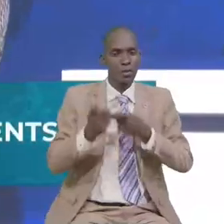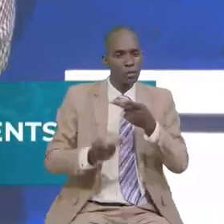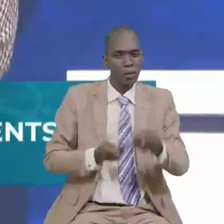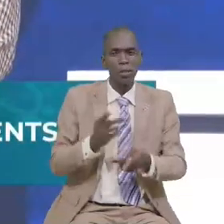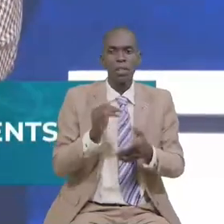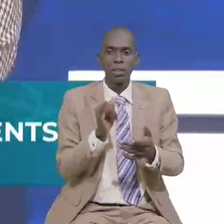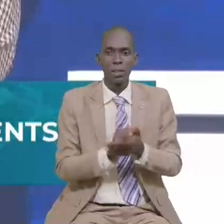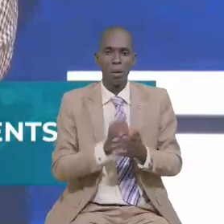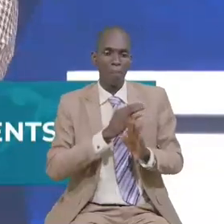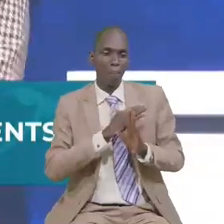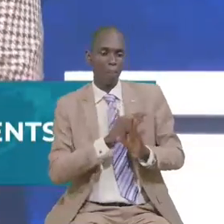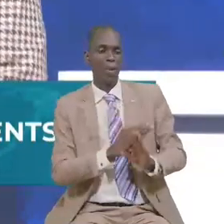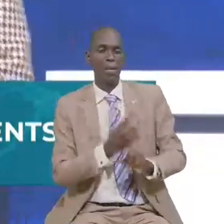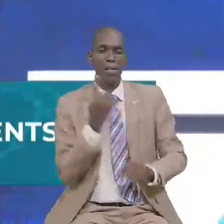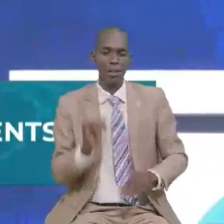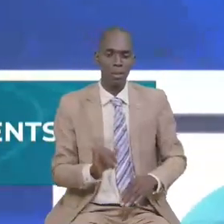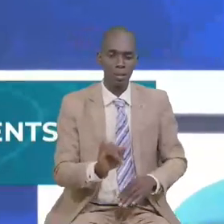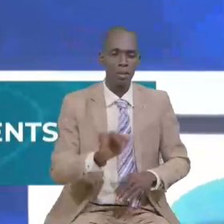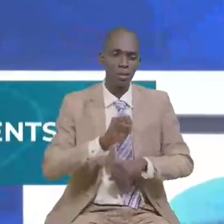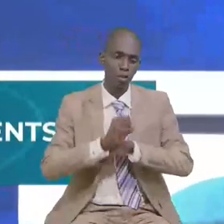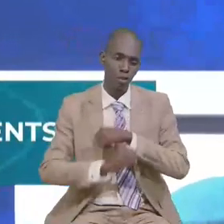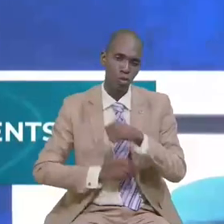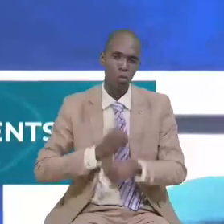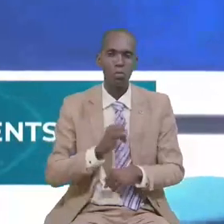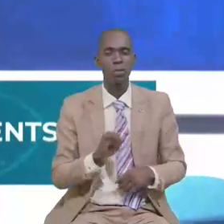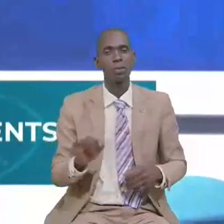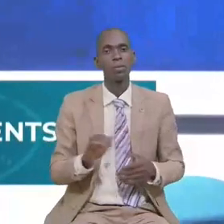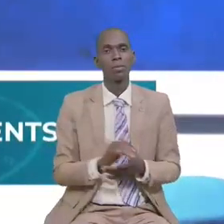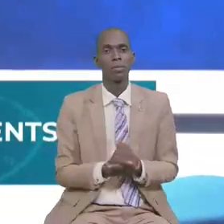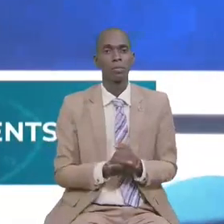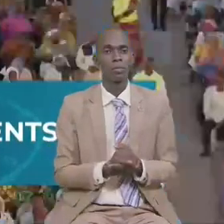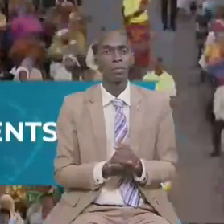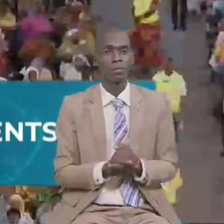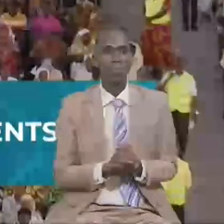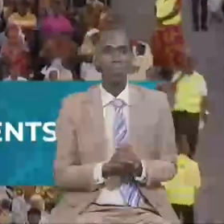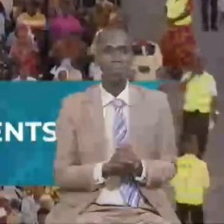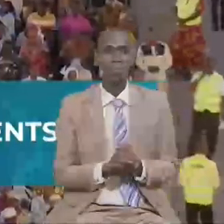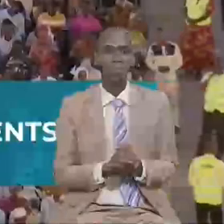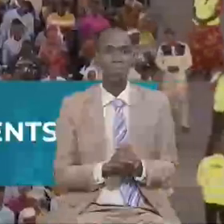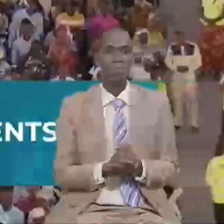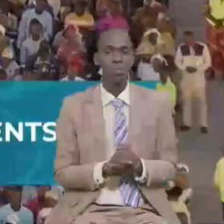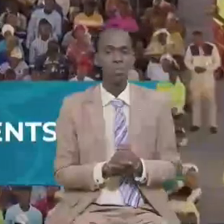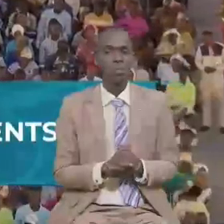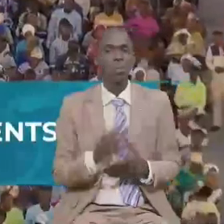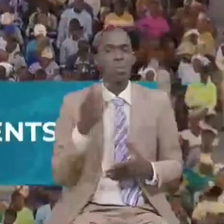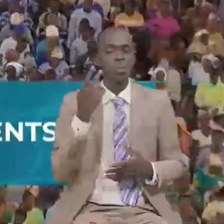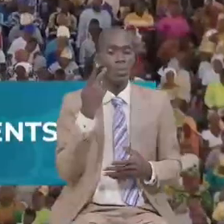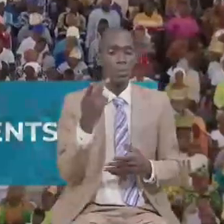C'est la visite reçue qui évite la souffrance éternelle.